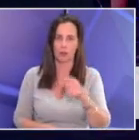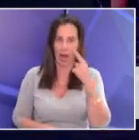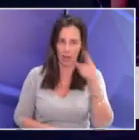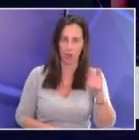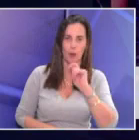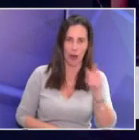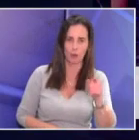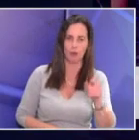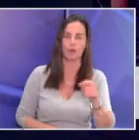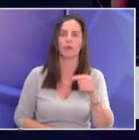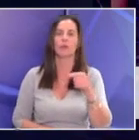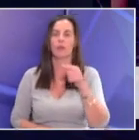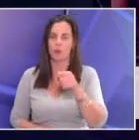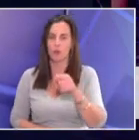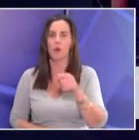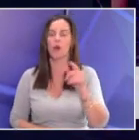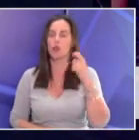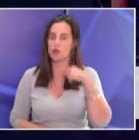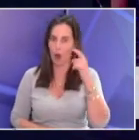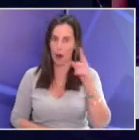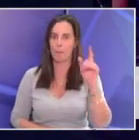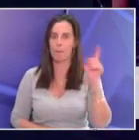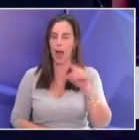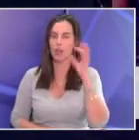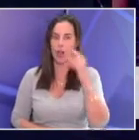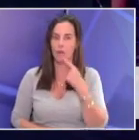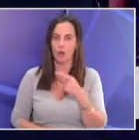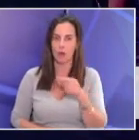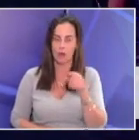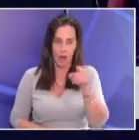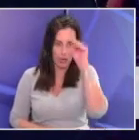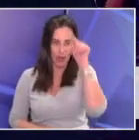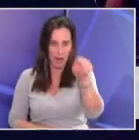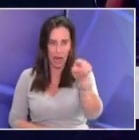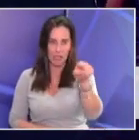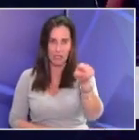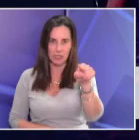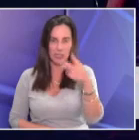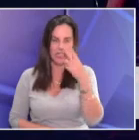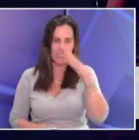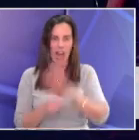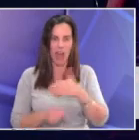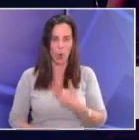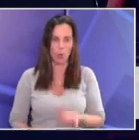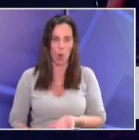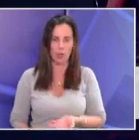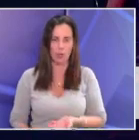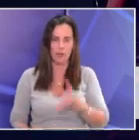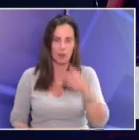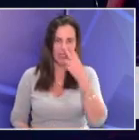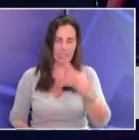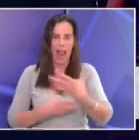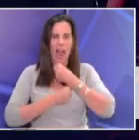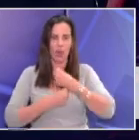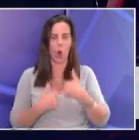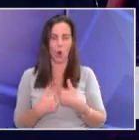הדס ברעיון, קאבנו בשימוע, באה אישה ואמרה, הגבר הזה ניסה לאנוס אותי וגם ניסה